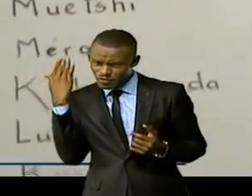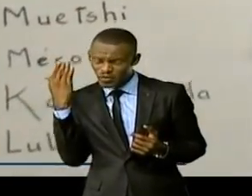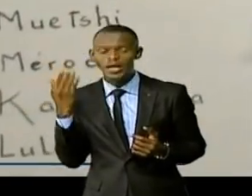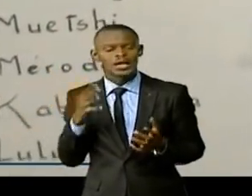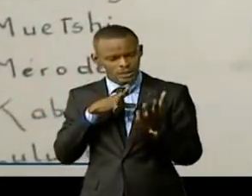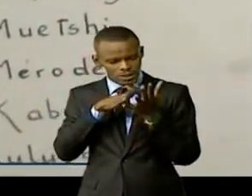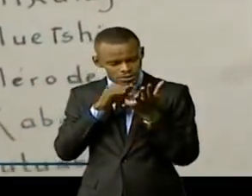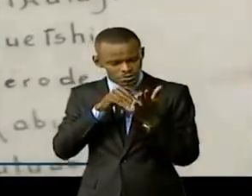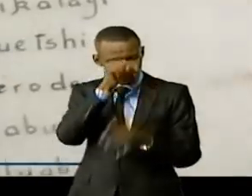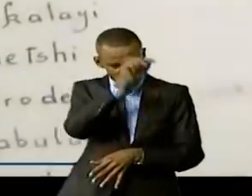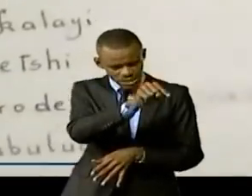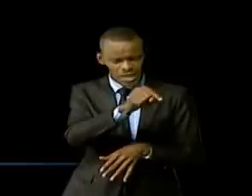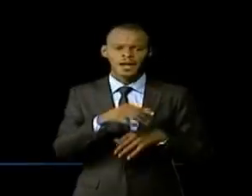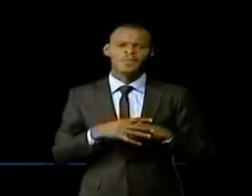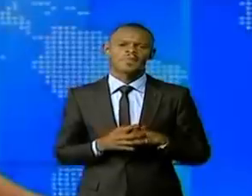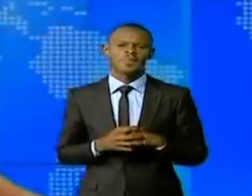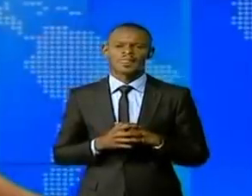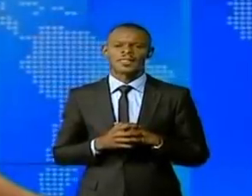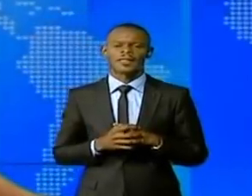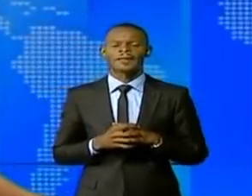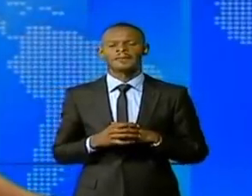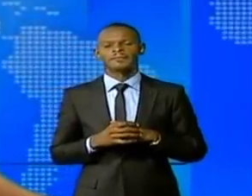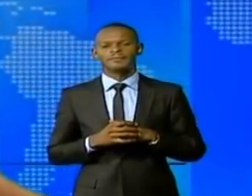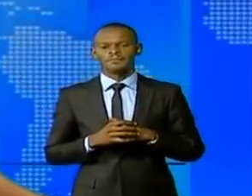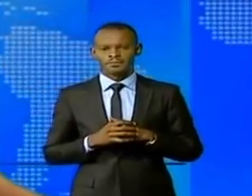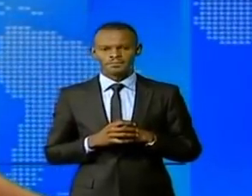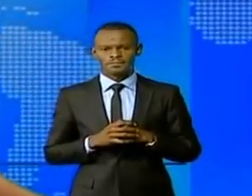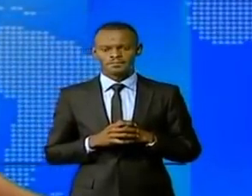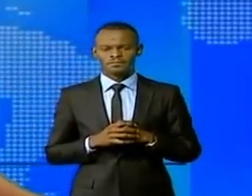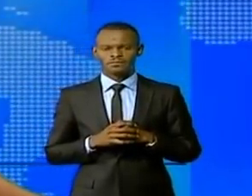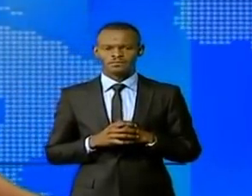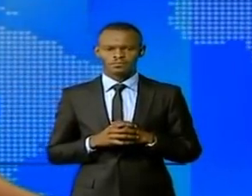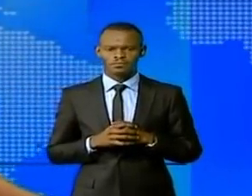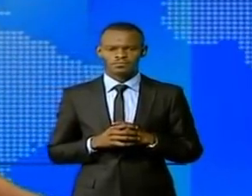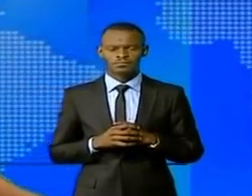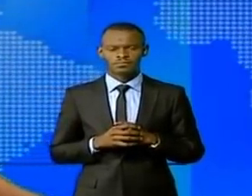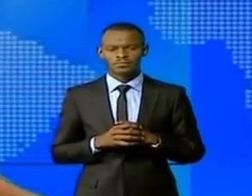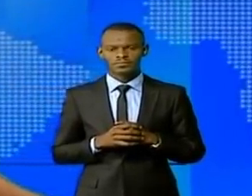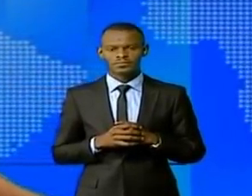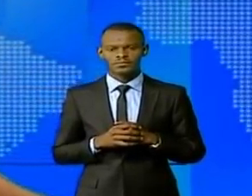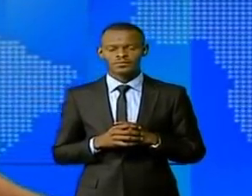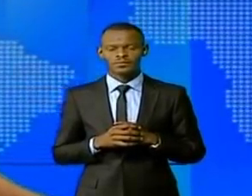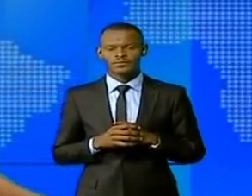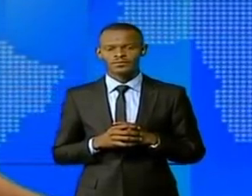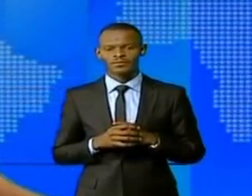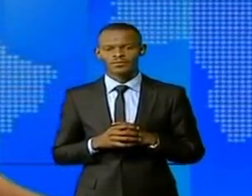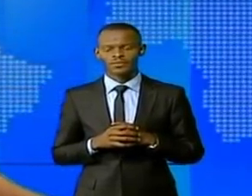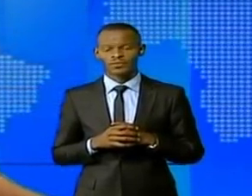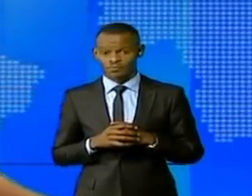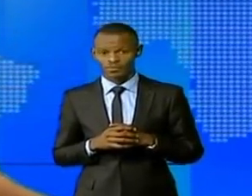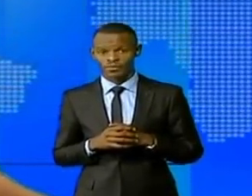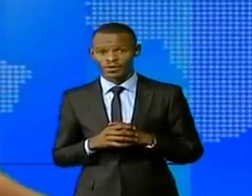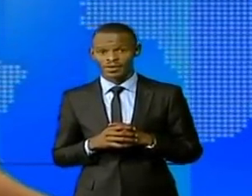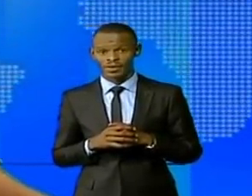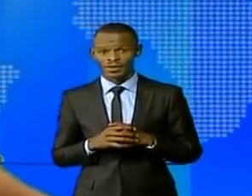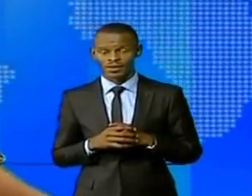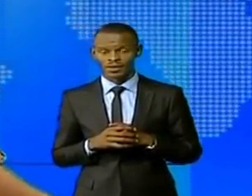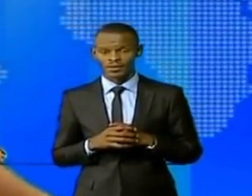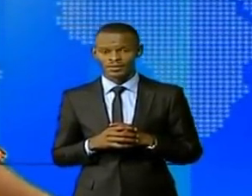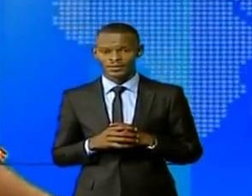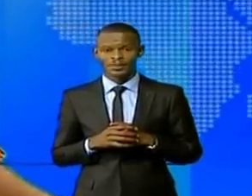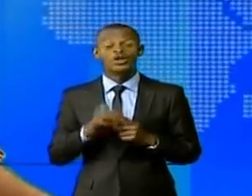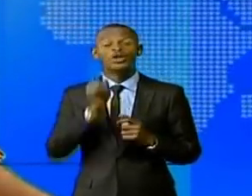élèves retrouvés dans la préfecture. Le corps scientifique et académique de l'Institut supérieur de commerce